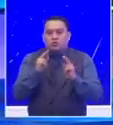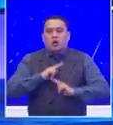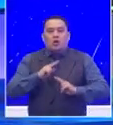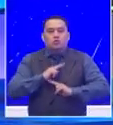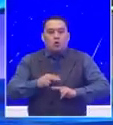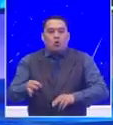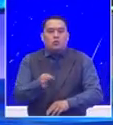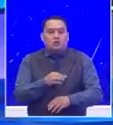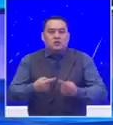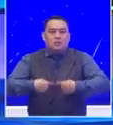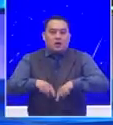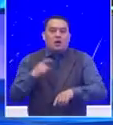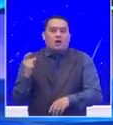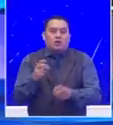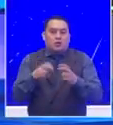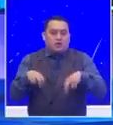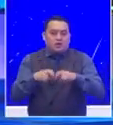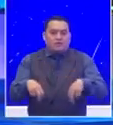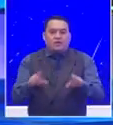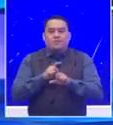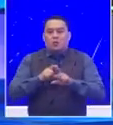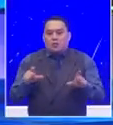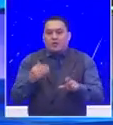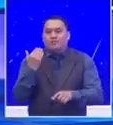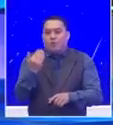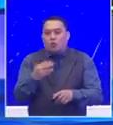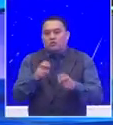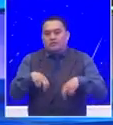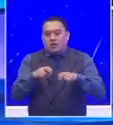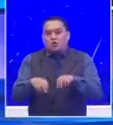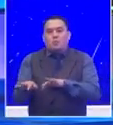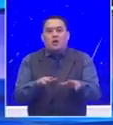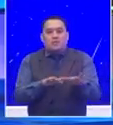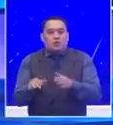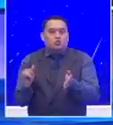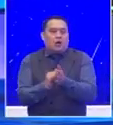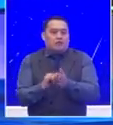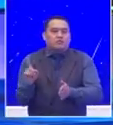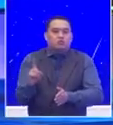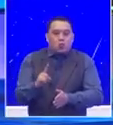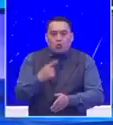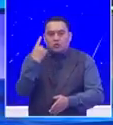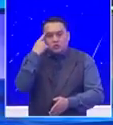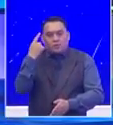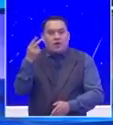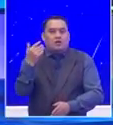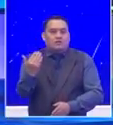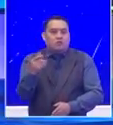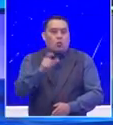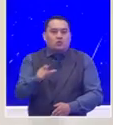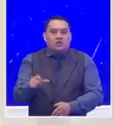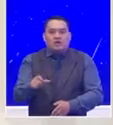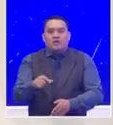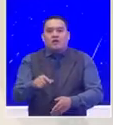сообщили сотрудники областного департамента экономических расследований. В ходе следственных мероприятий было установлено, что подозреваемые были причастны к